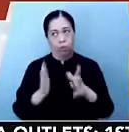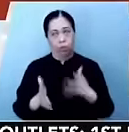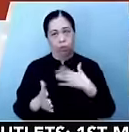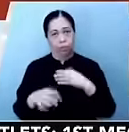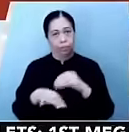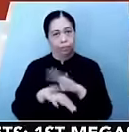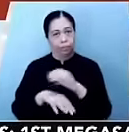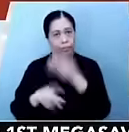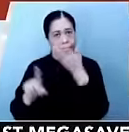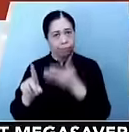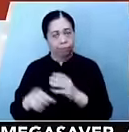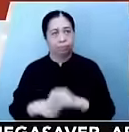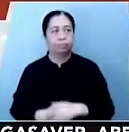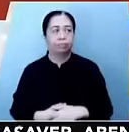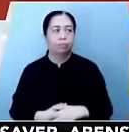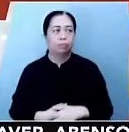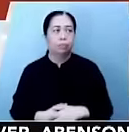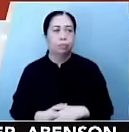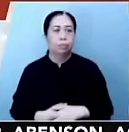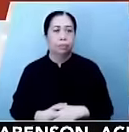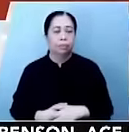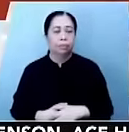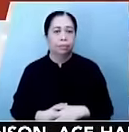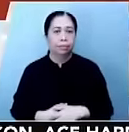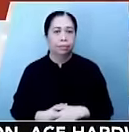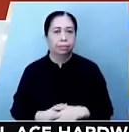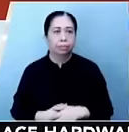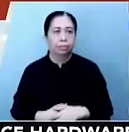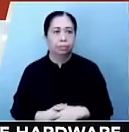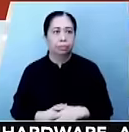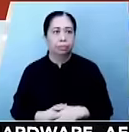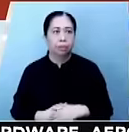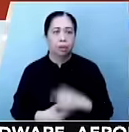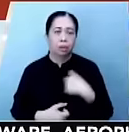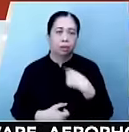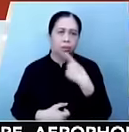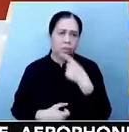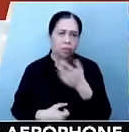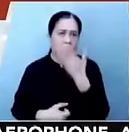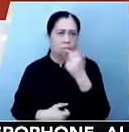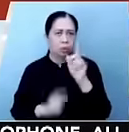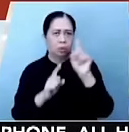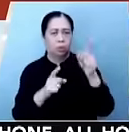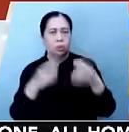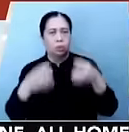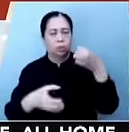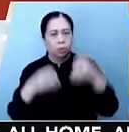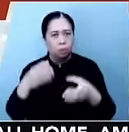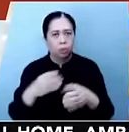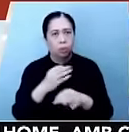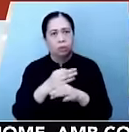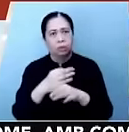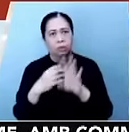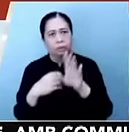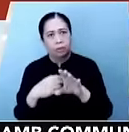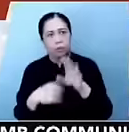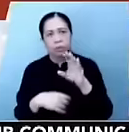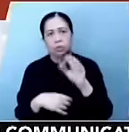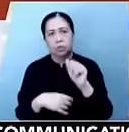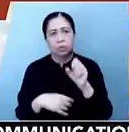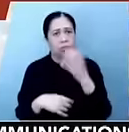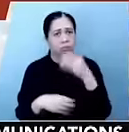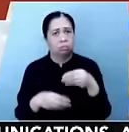I would say that you can go to court and fix your case and post a bail bond.